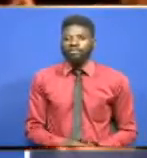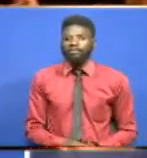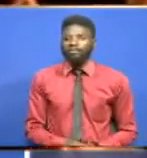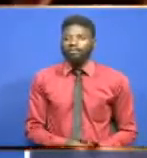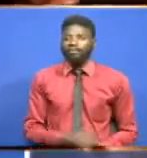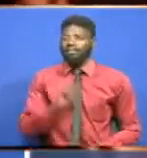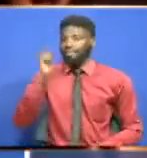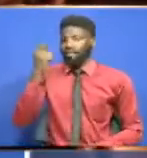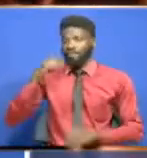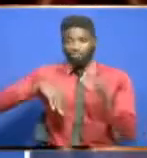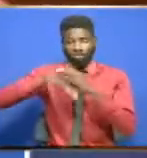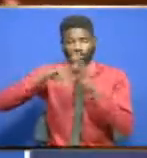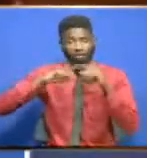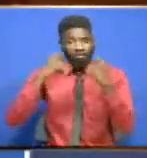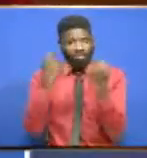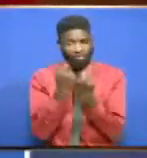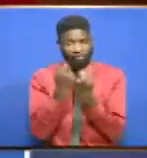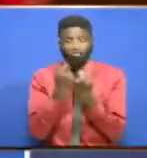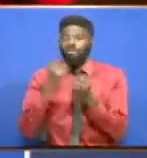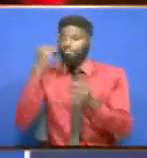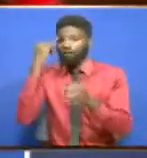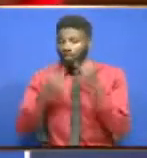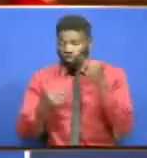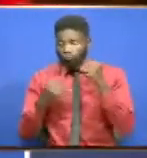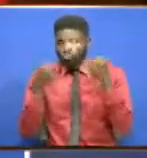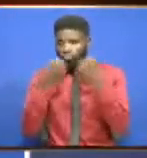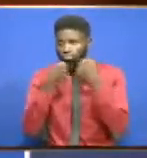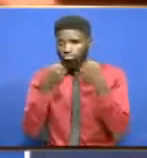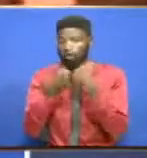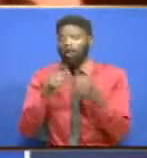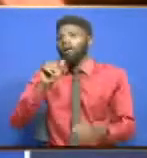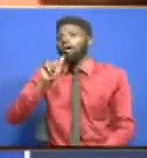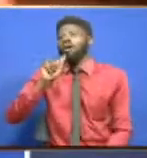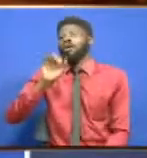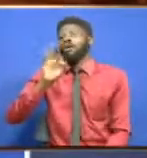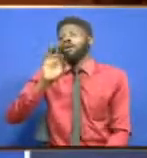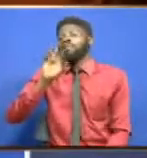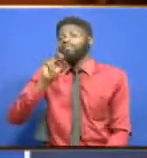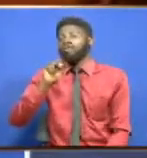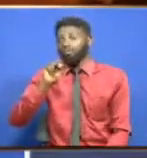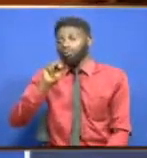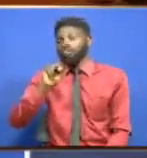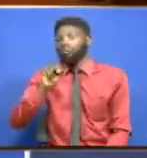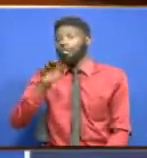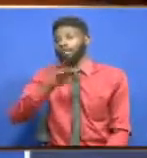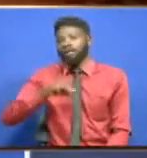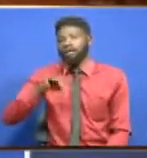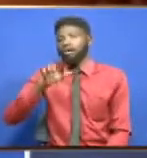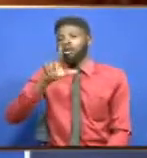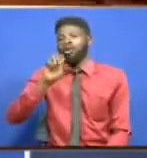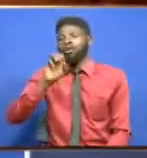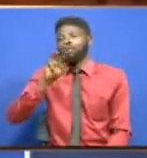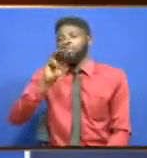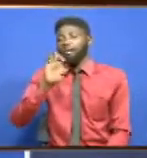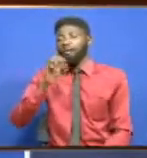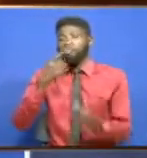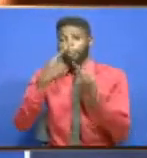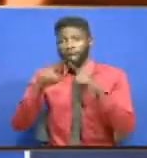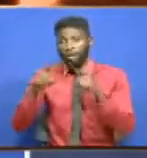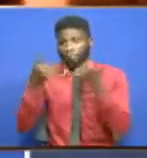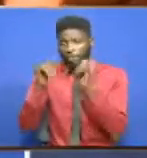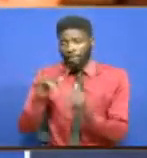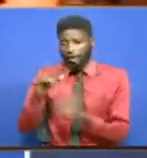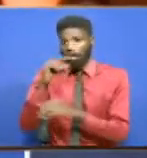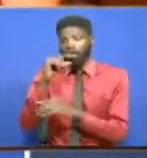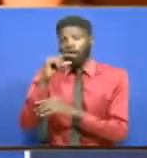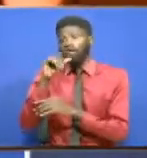Harambee Stars itahitimisha michuano ya kufuzu kwa kombe la bara Afrika kwa mchuano huo mjini Lome, lakini itazikosa huduma za kiungo wa Gor Mahia Kenneth